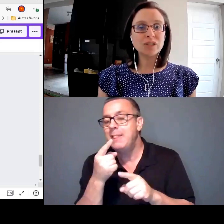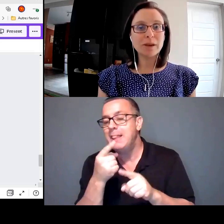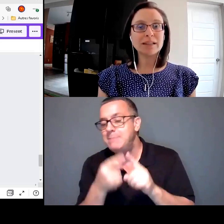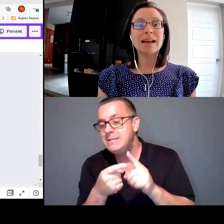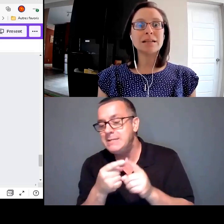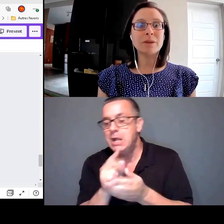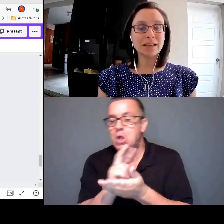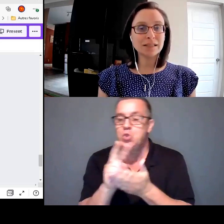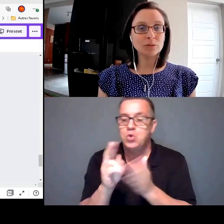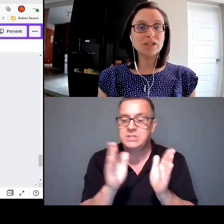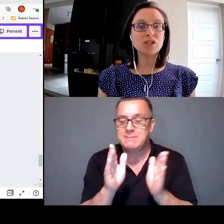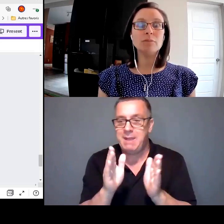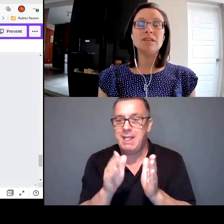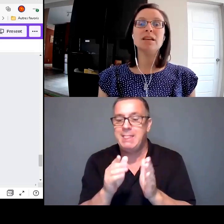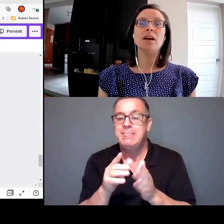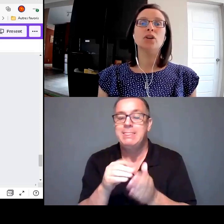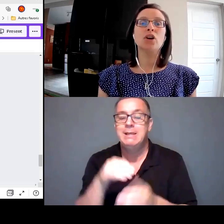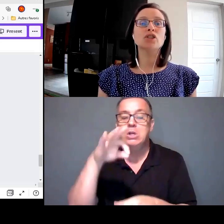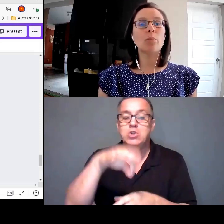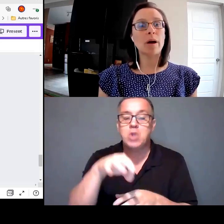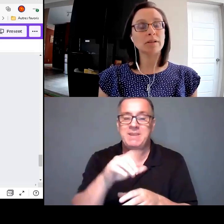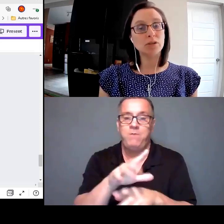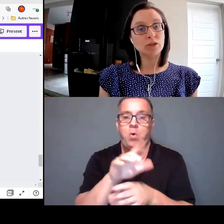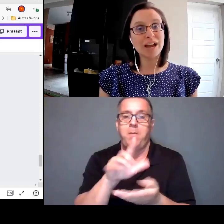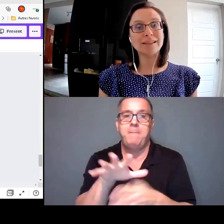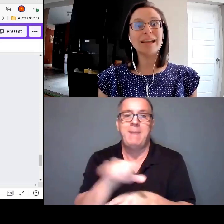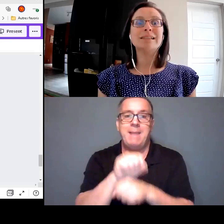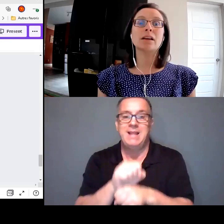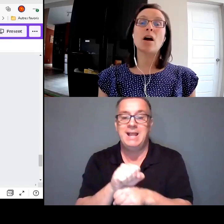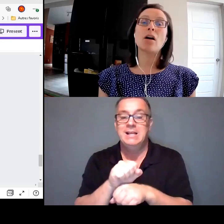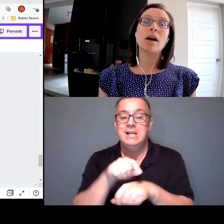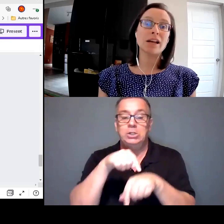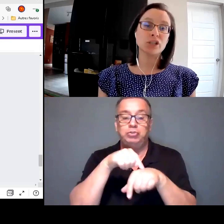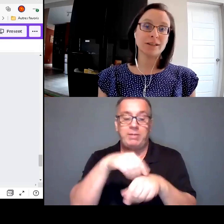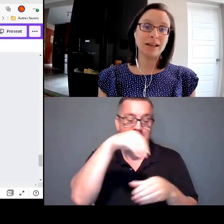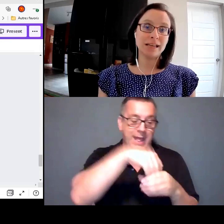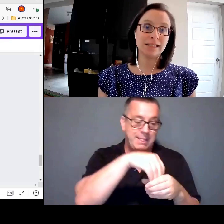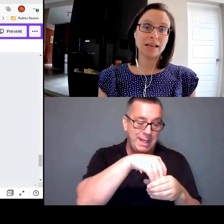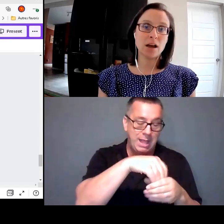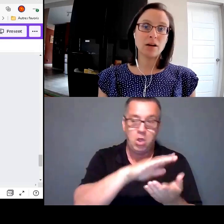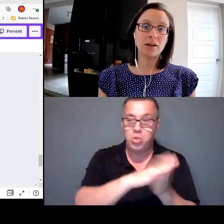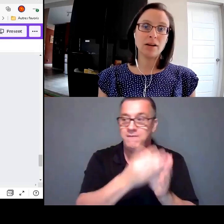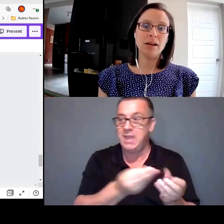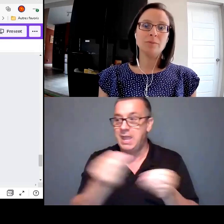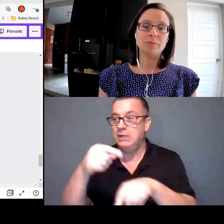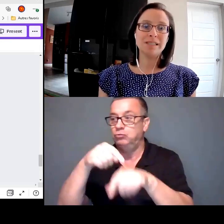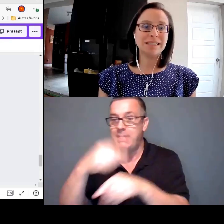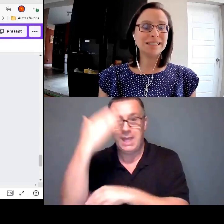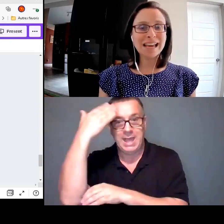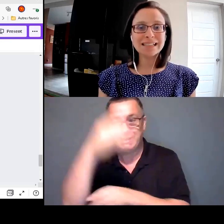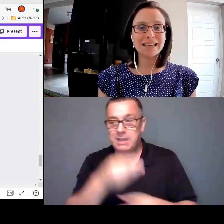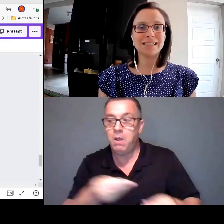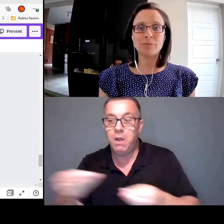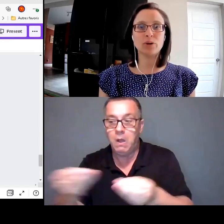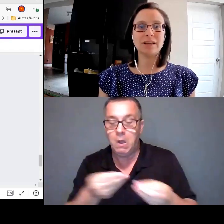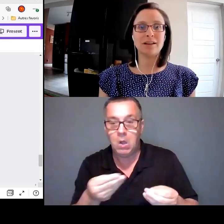2 semaines d'acclimatation des semis lorsqu'on passe de jardin intérieur à jardin extérieur. C'est